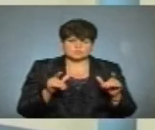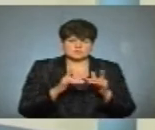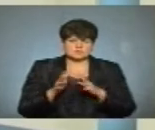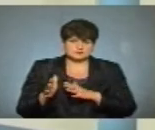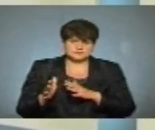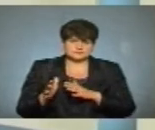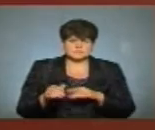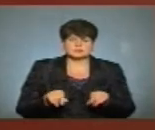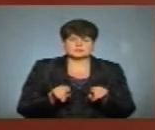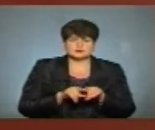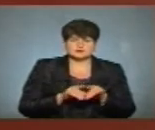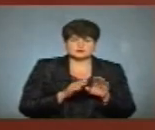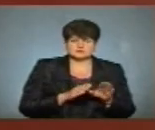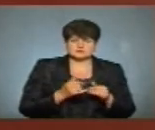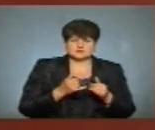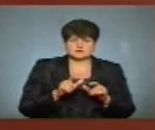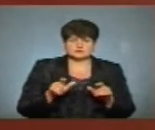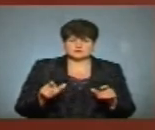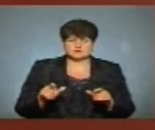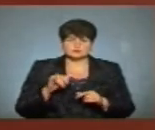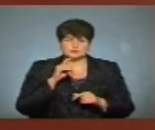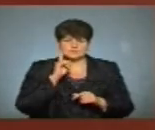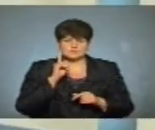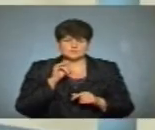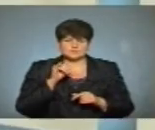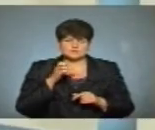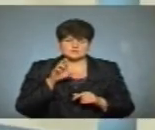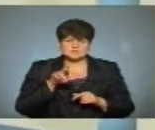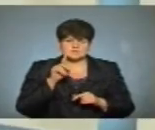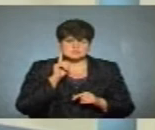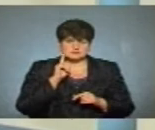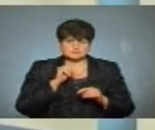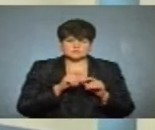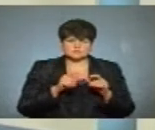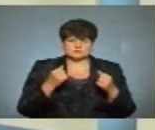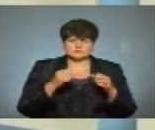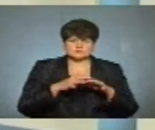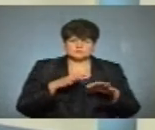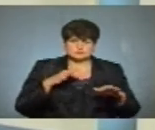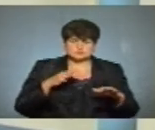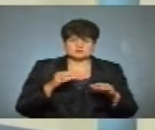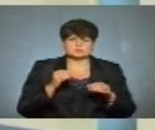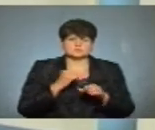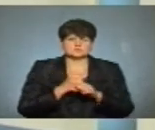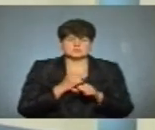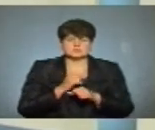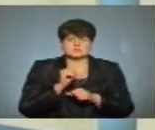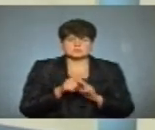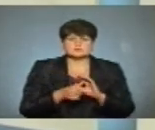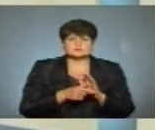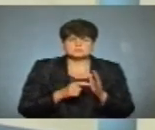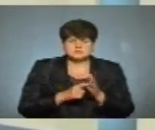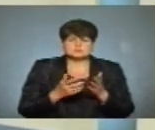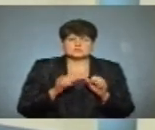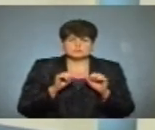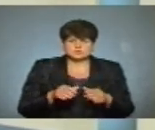школи-інтернату, а також для людей з Усте Зелене, теж в одній з шкіл в спортивному залі ми облаштували приміщення, яке